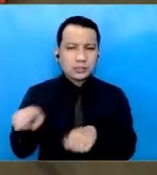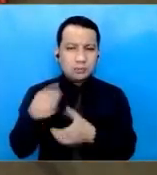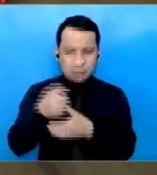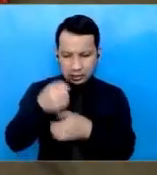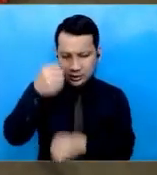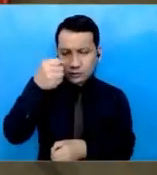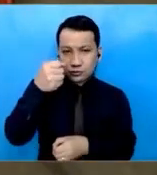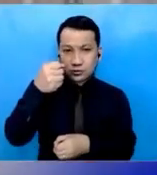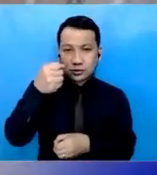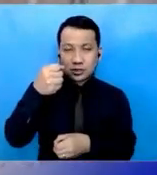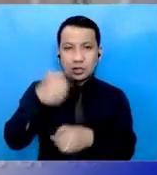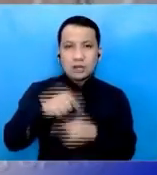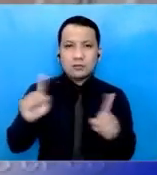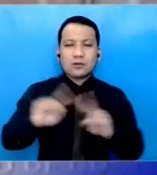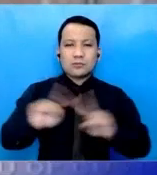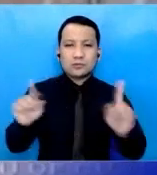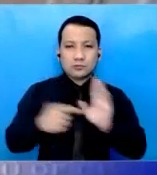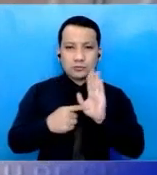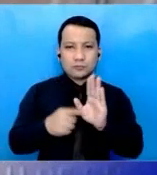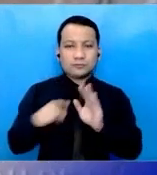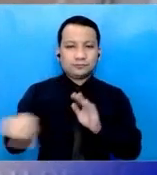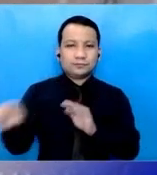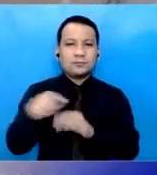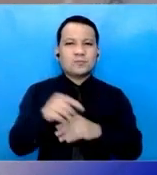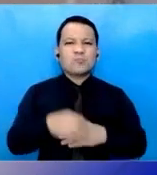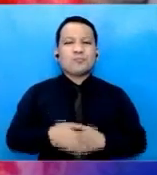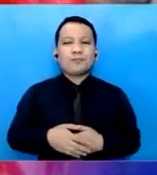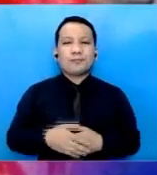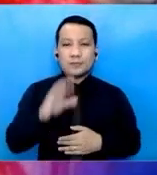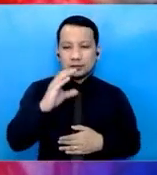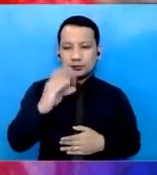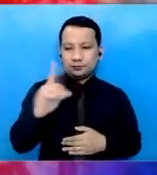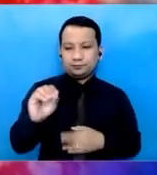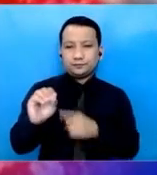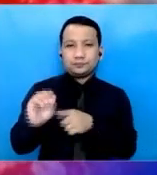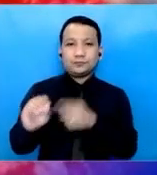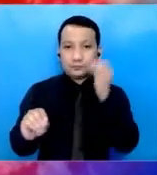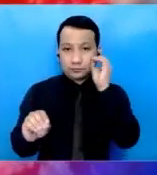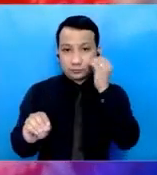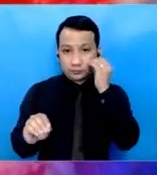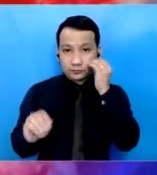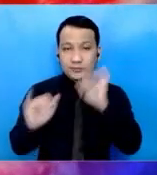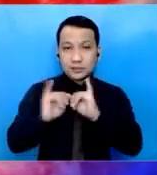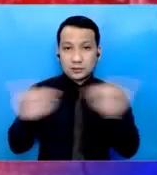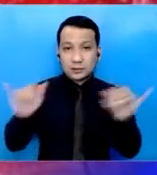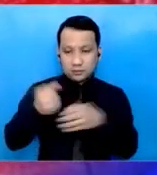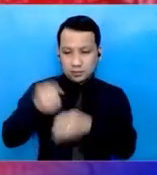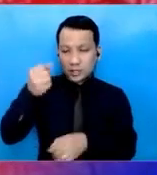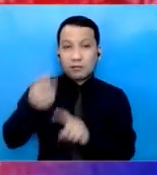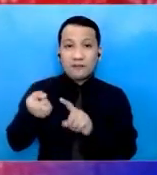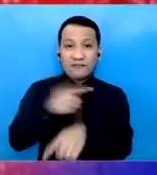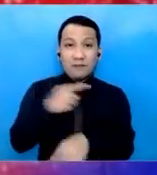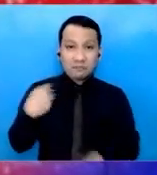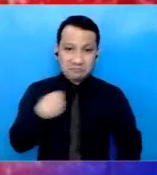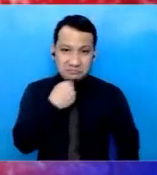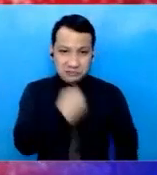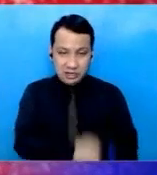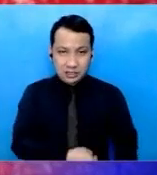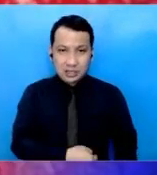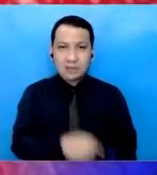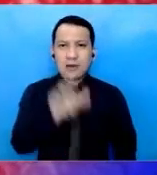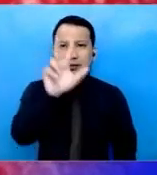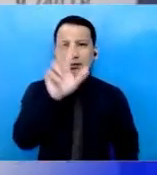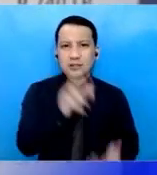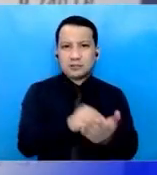nilang operasyon. Kagaya ng sa Cagayan de Oro, kung saan mga sibuyas at carrots din na galing China at nakakahalaga ng 3 million pesos